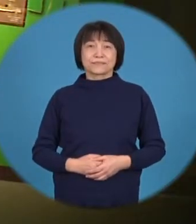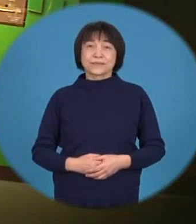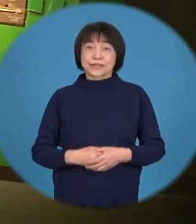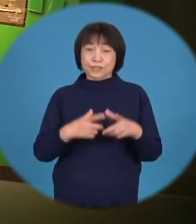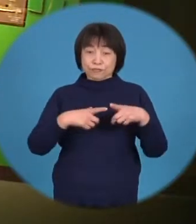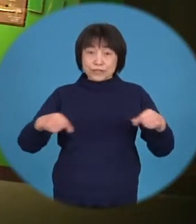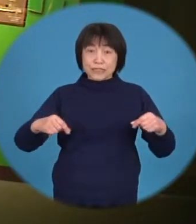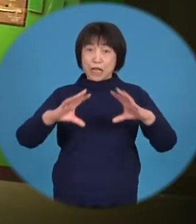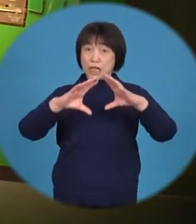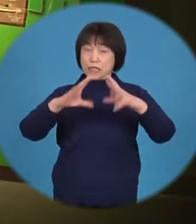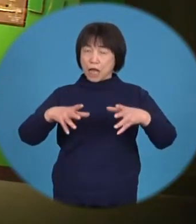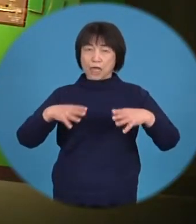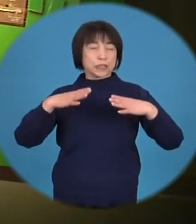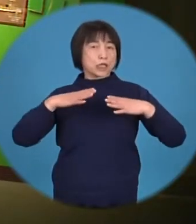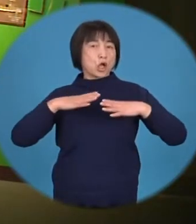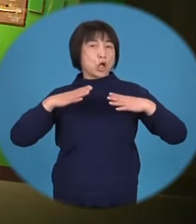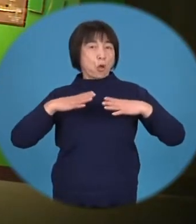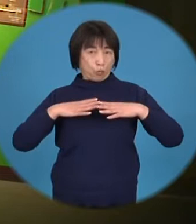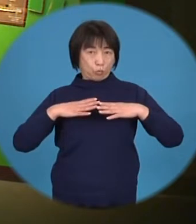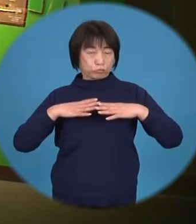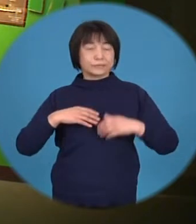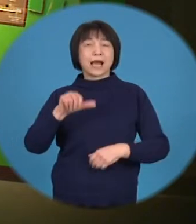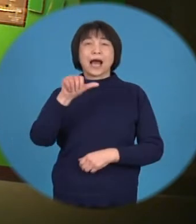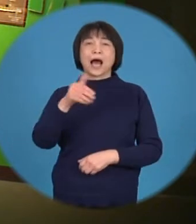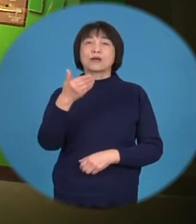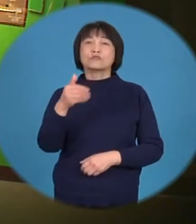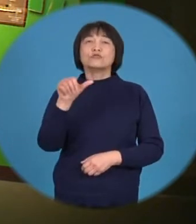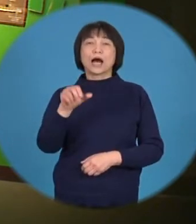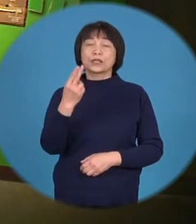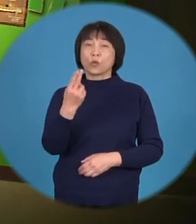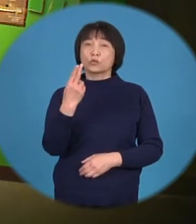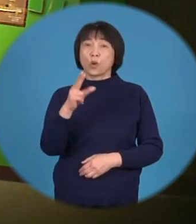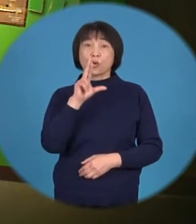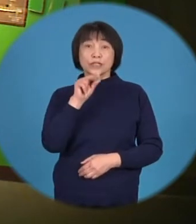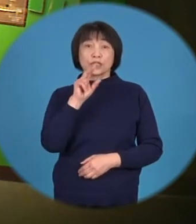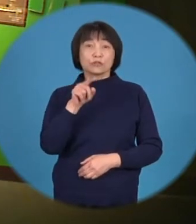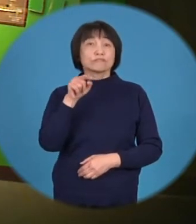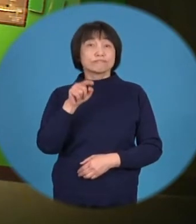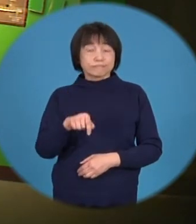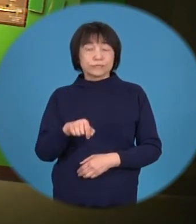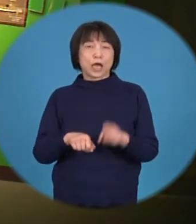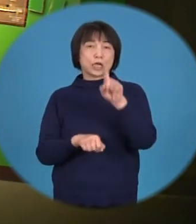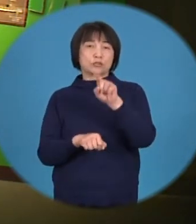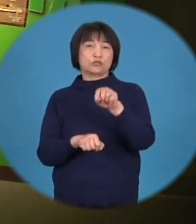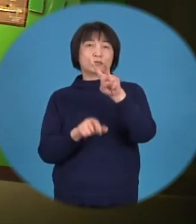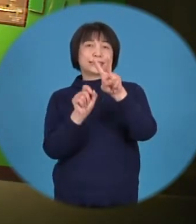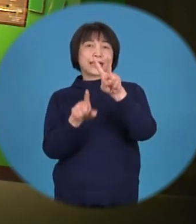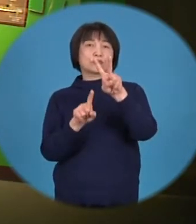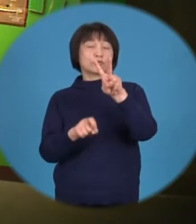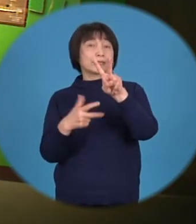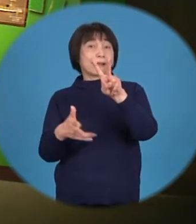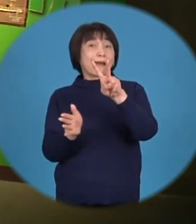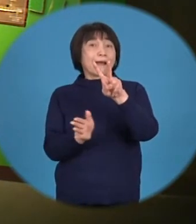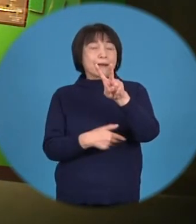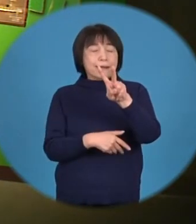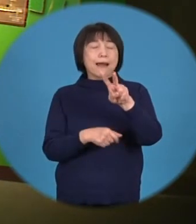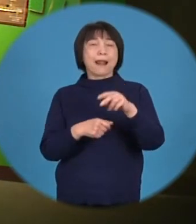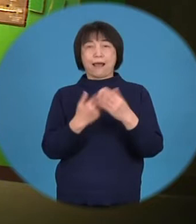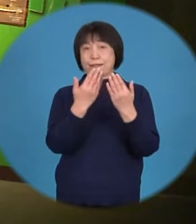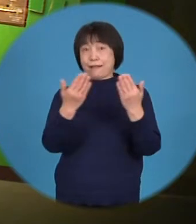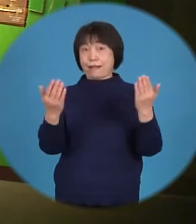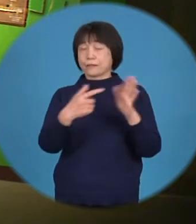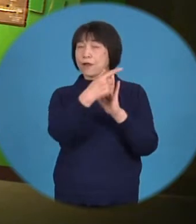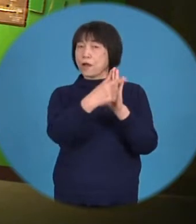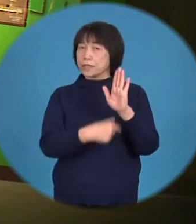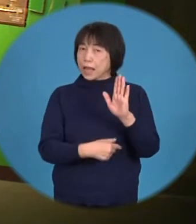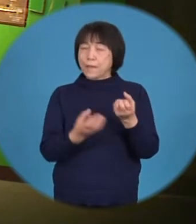内外に誇る世界淡水魚園水族館アクアトト岐阜、12月17日からは企画展新引き